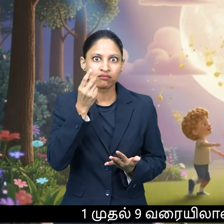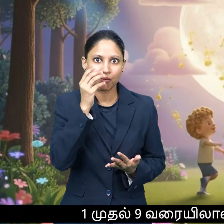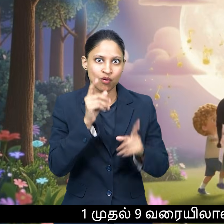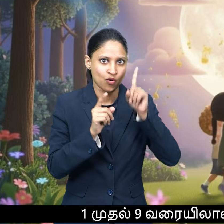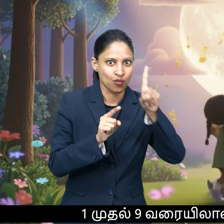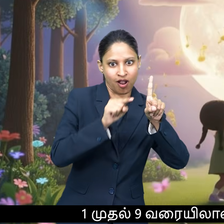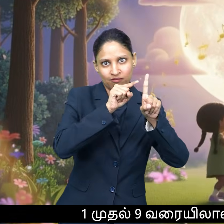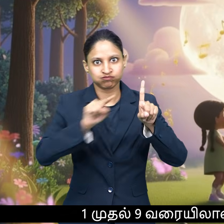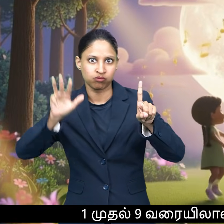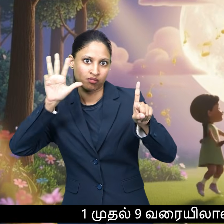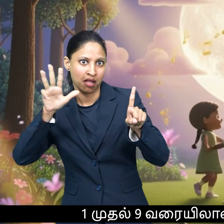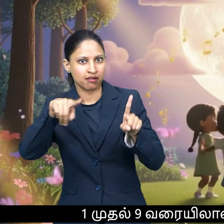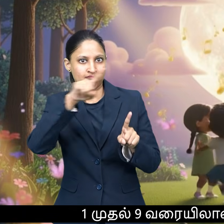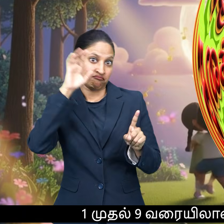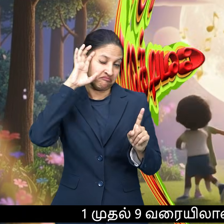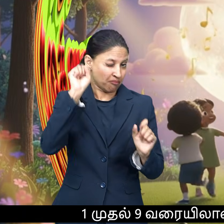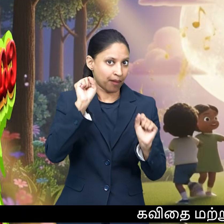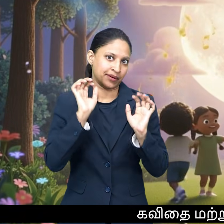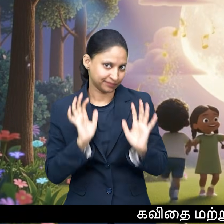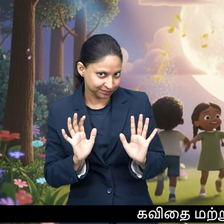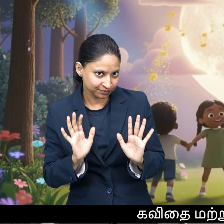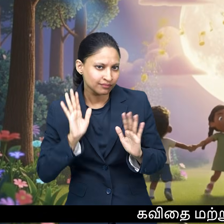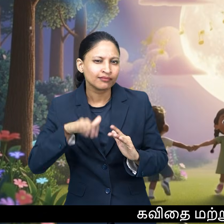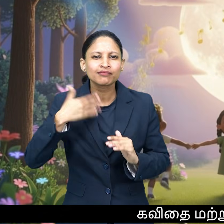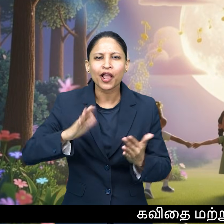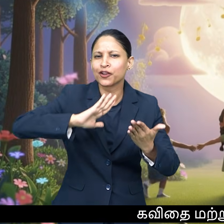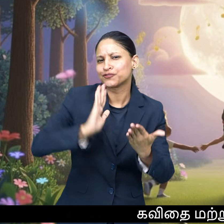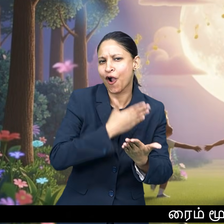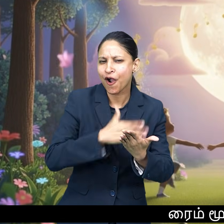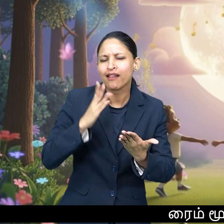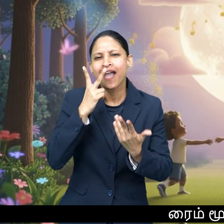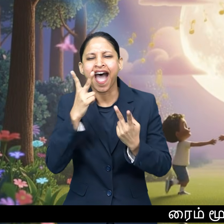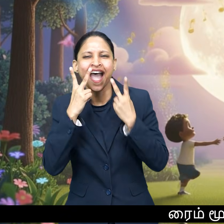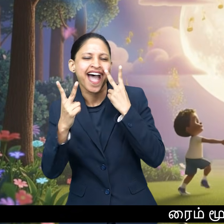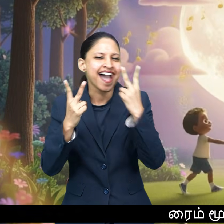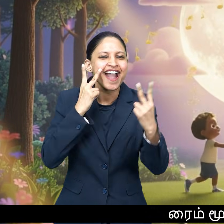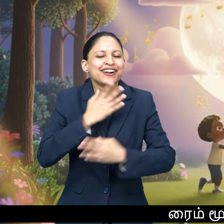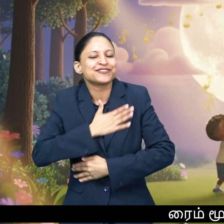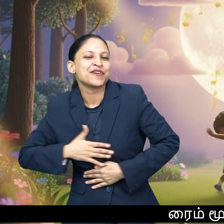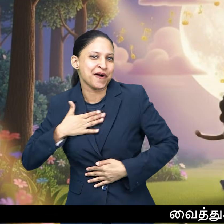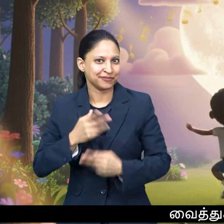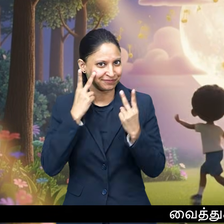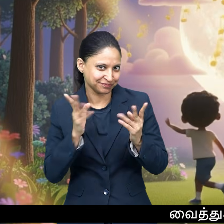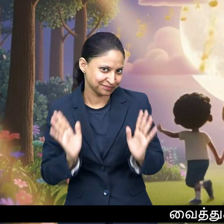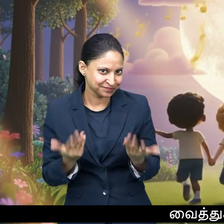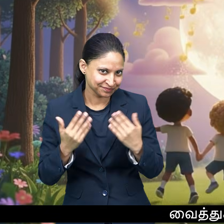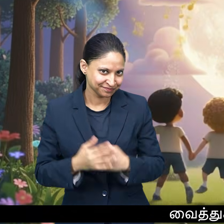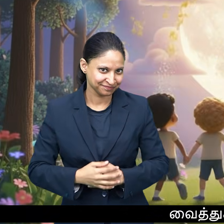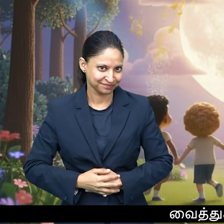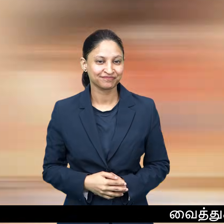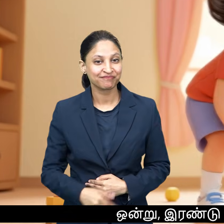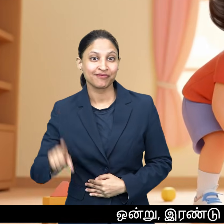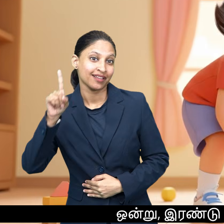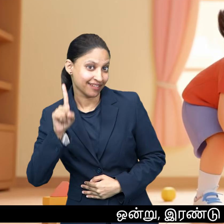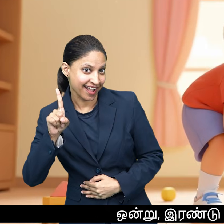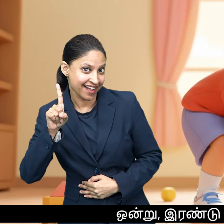1 முதல் 9 வரையிலான எண்களை மகிழ்ச்சியான கவிதை மற்றும் வேடிக்கையான ரைம்ஸ் மூலம் நினைவில் வைத்துக்